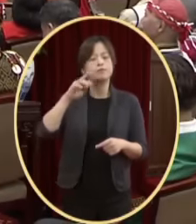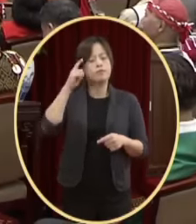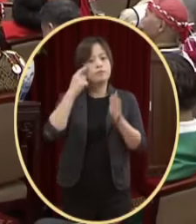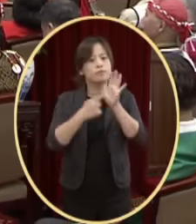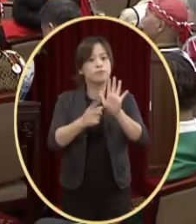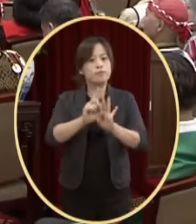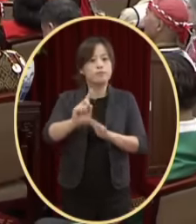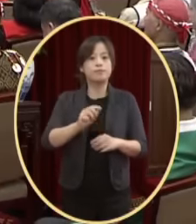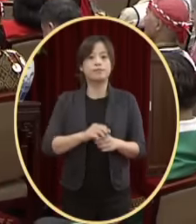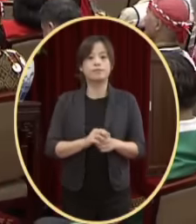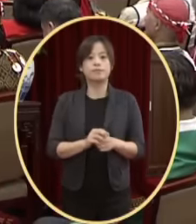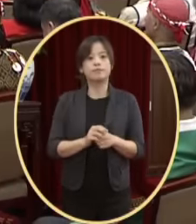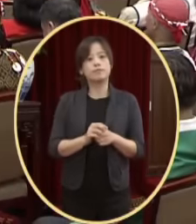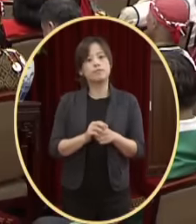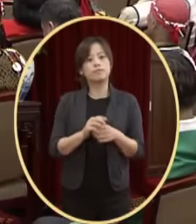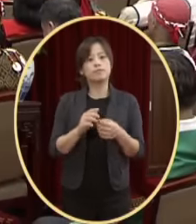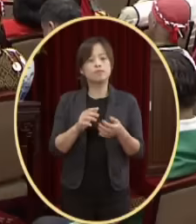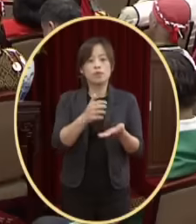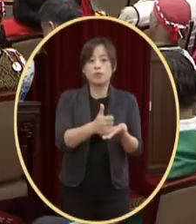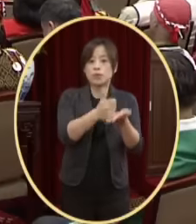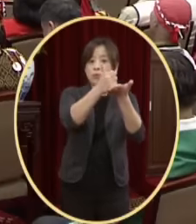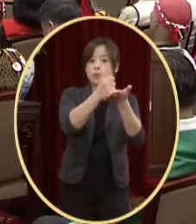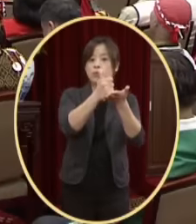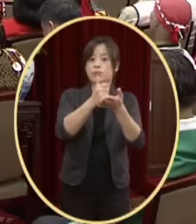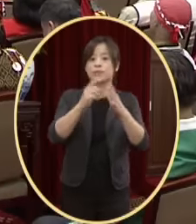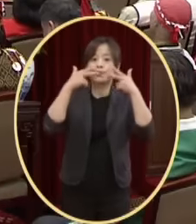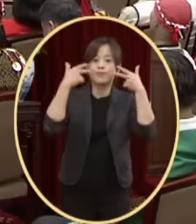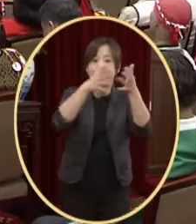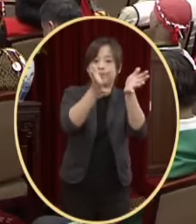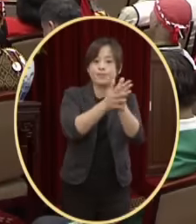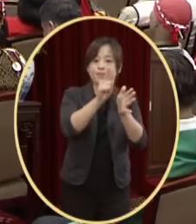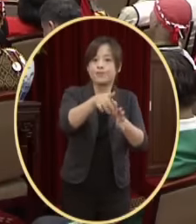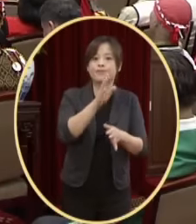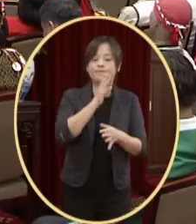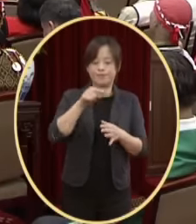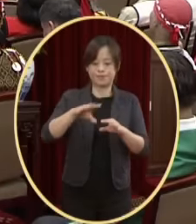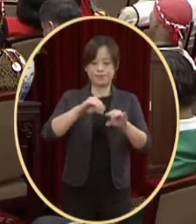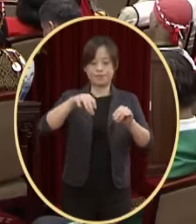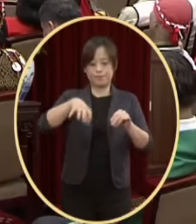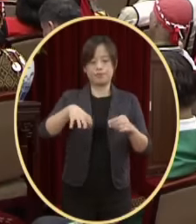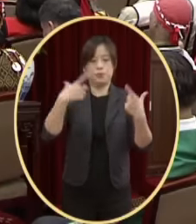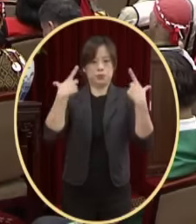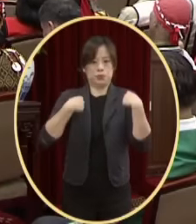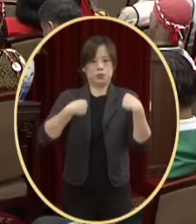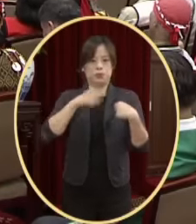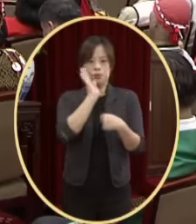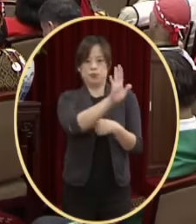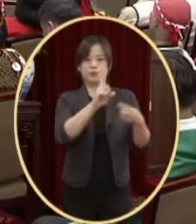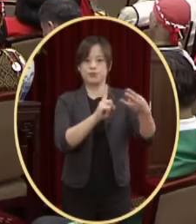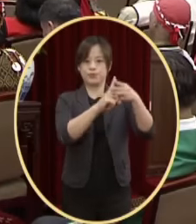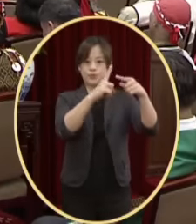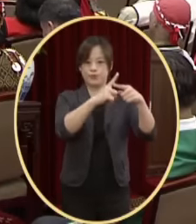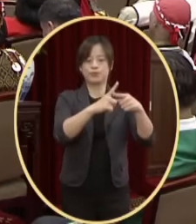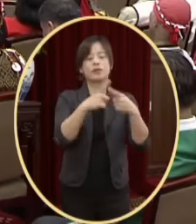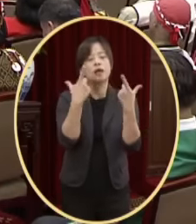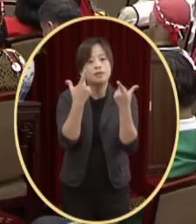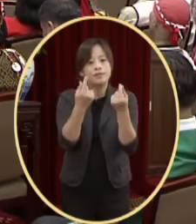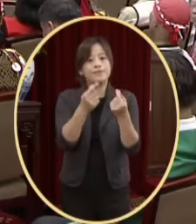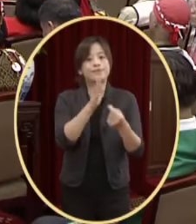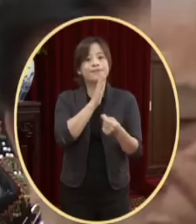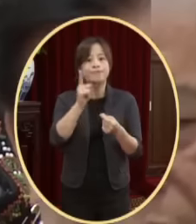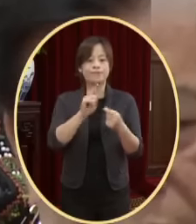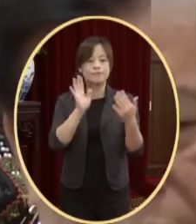表达的是，不仅是尊重原住民族是这块土地原来的主人，同时也